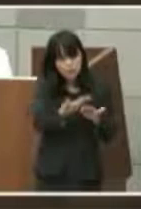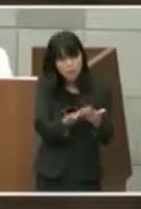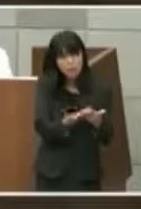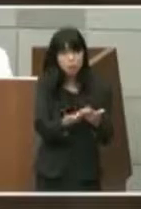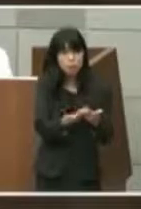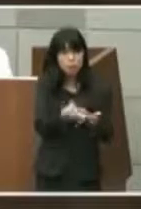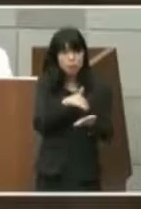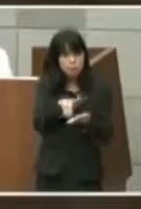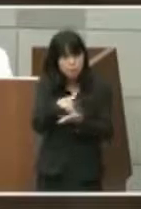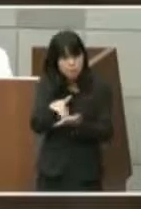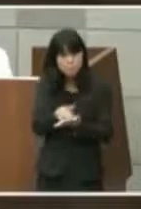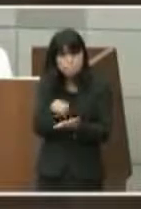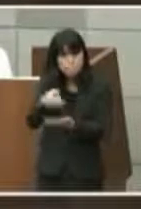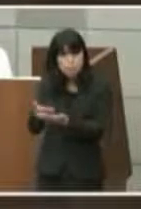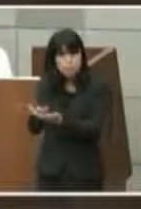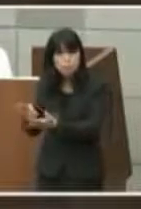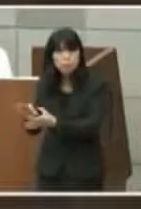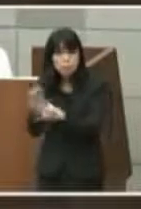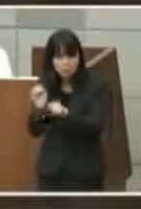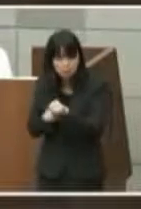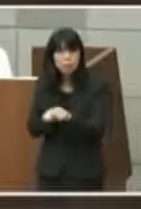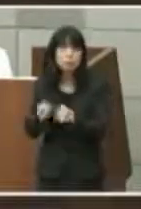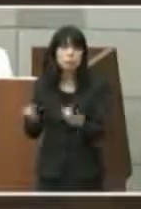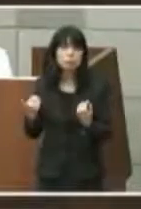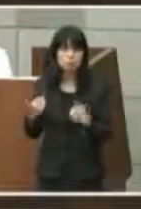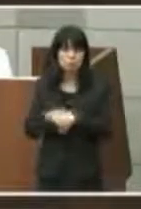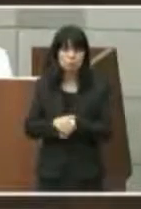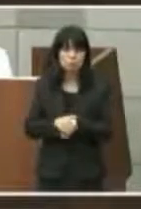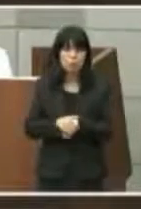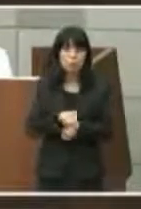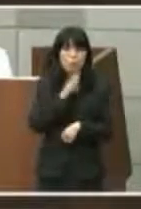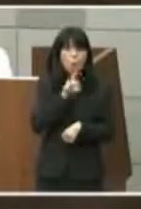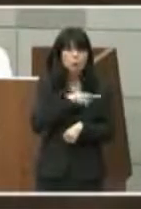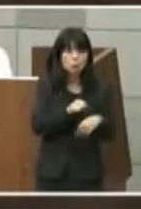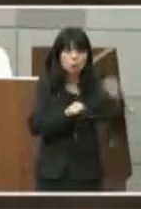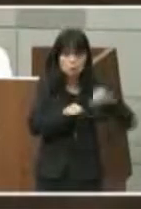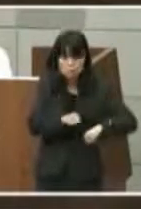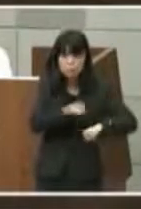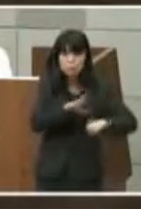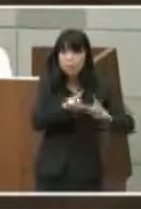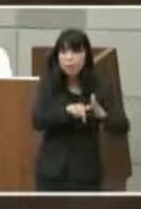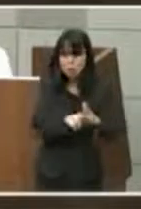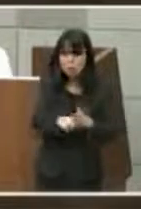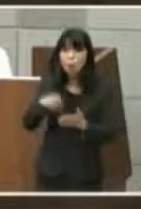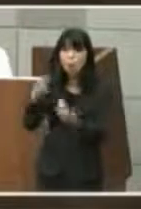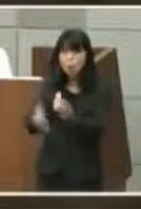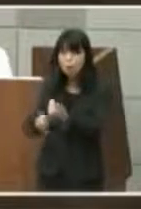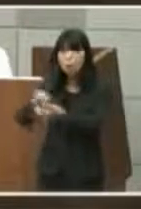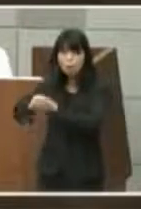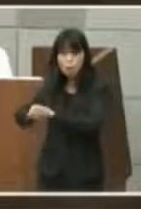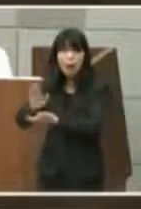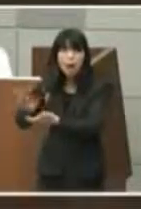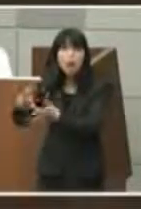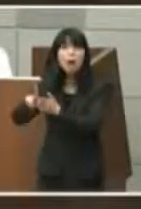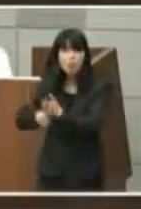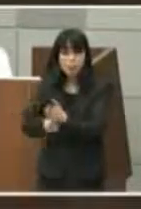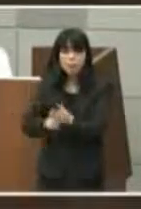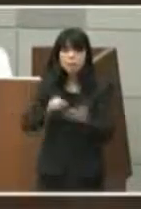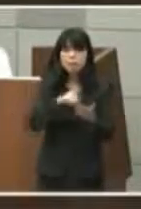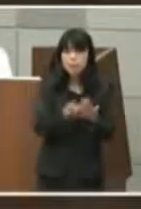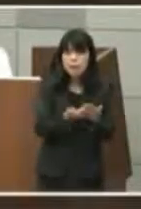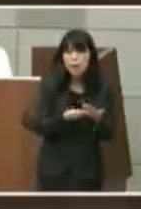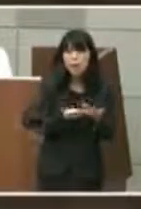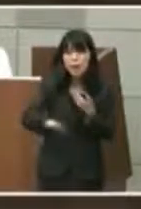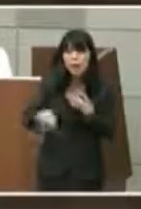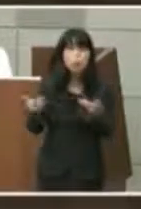付加徴収のために用いるものでございますが、本人の同意がある場合や法令に定めがある場合など税以外の